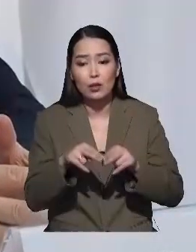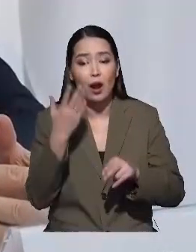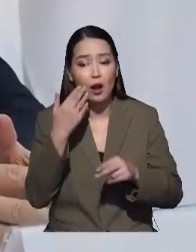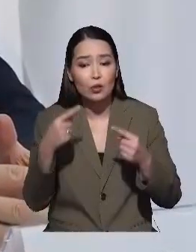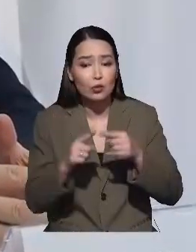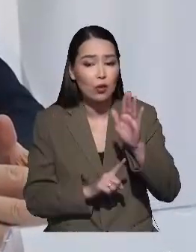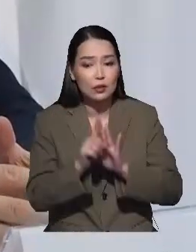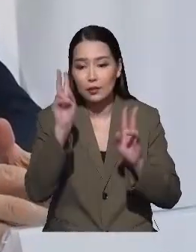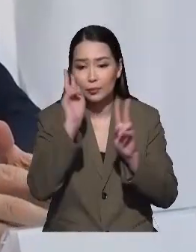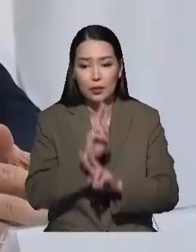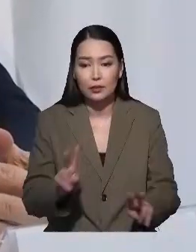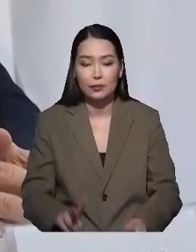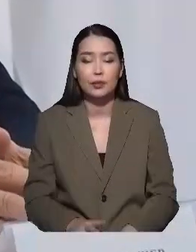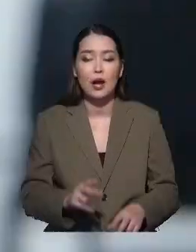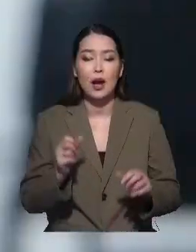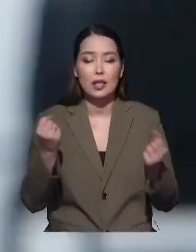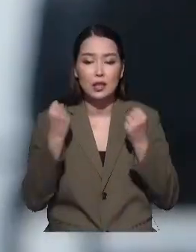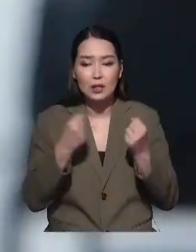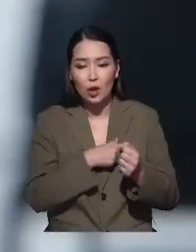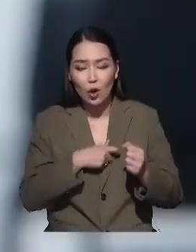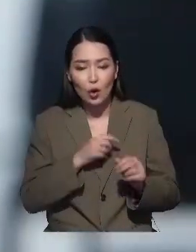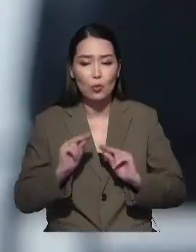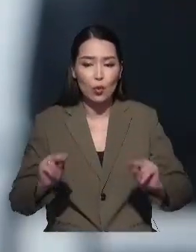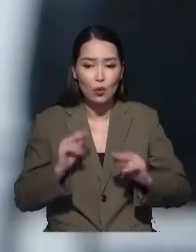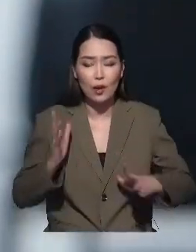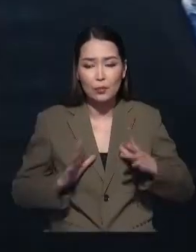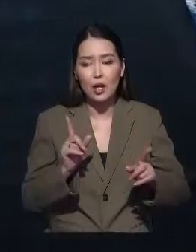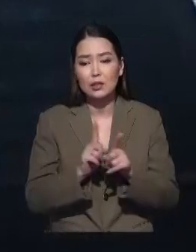басталатыны белгісіз. Дене шынықтыру, сауықтыру ғимараты бойынша да дәл